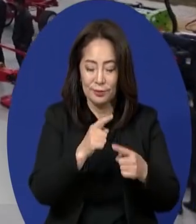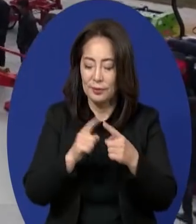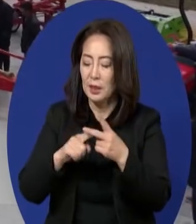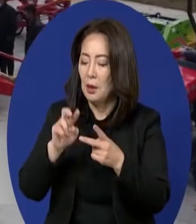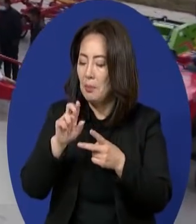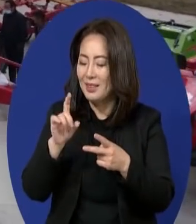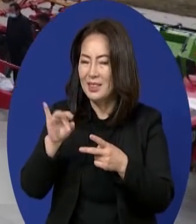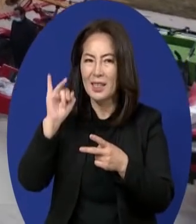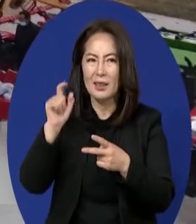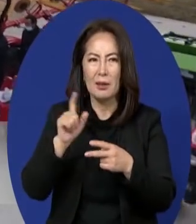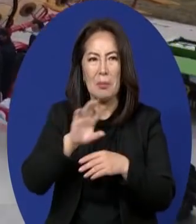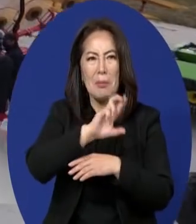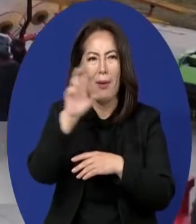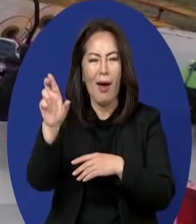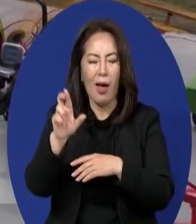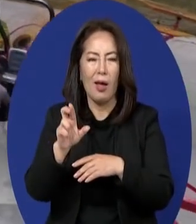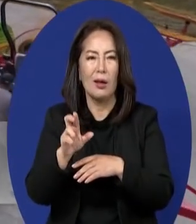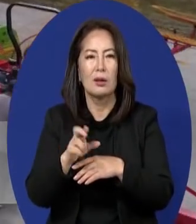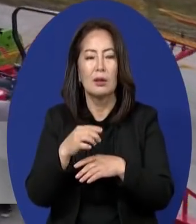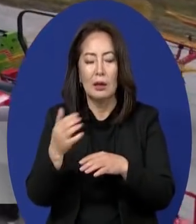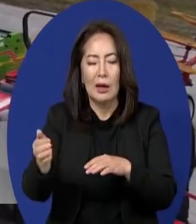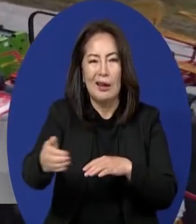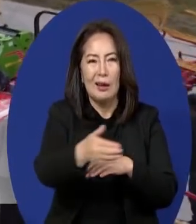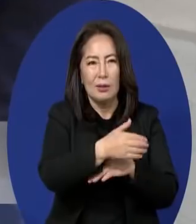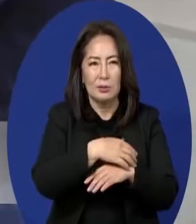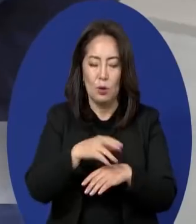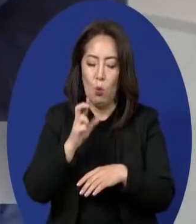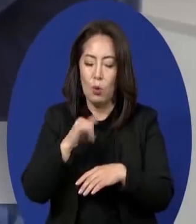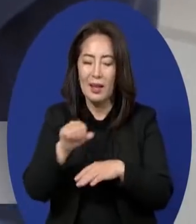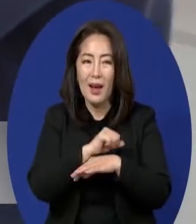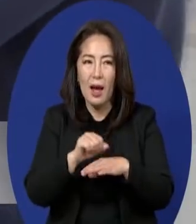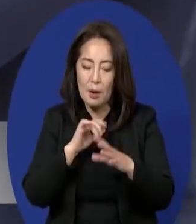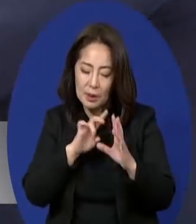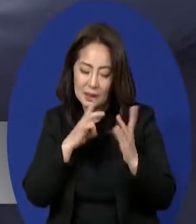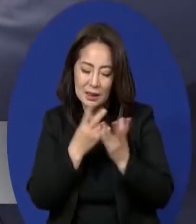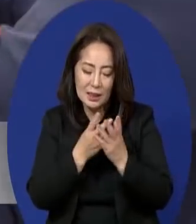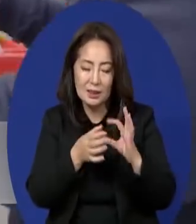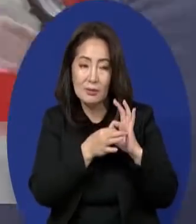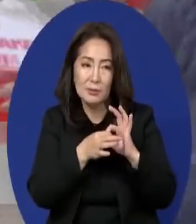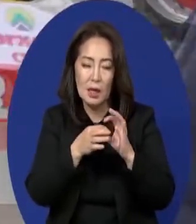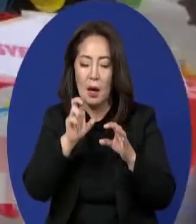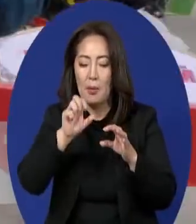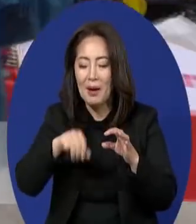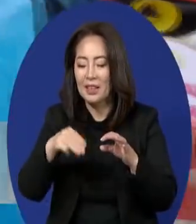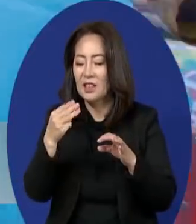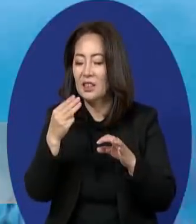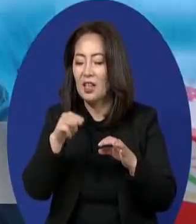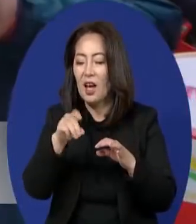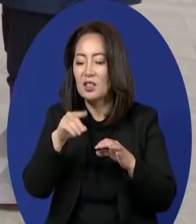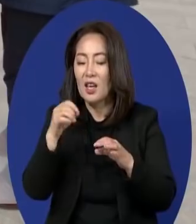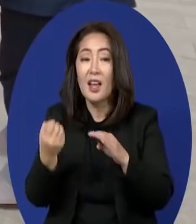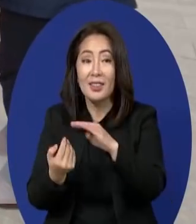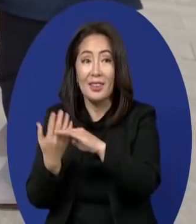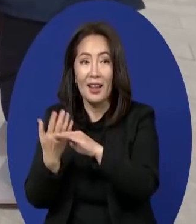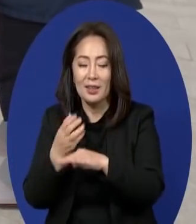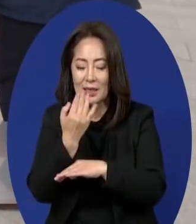Байгалийн хатланд найдаж суух боломж малчтад алгуулсан. Тиймээс Булган аймагт малчд хоршин нэгдэж, малын тэжээл тариалах нэмэгдсэн байна. Тухайлбал Сайхан